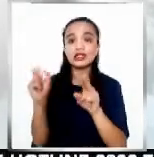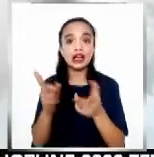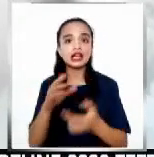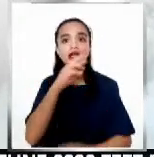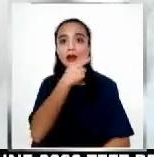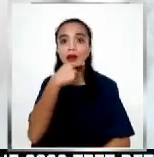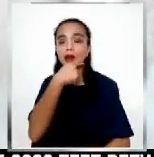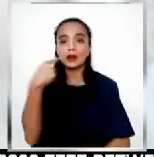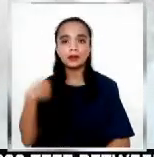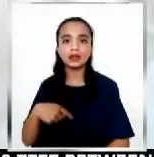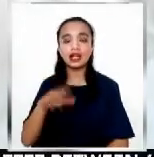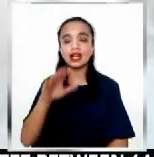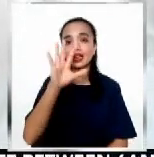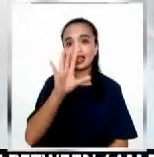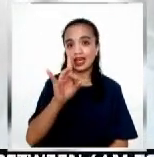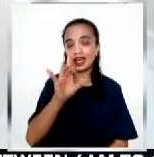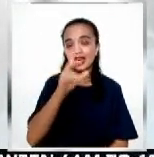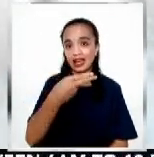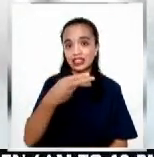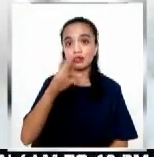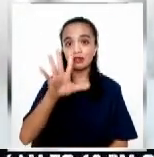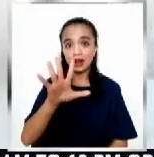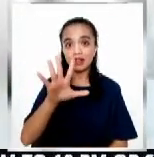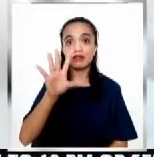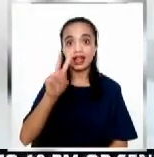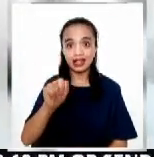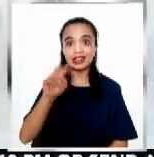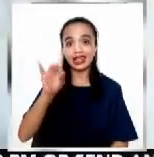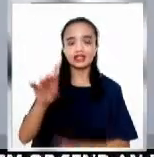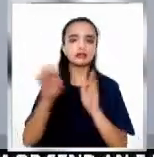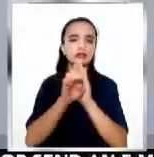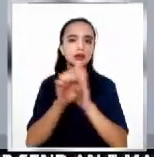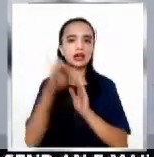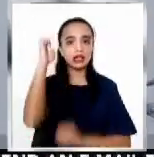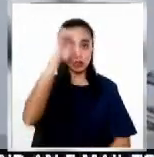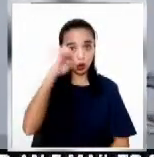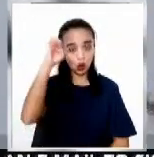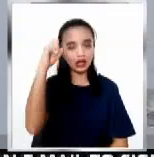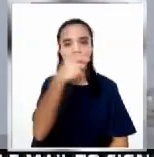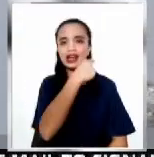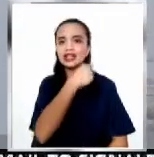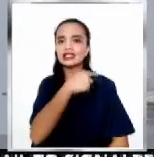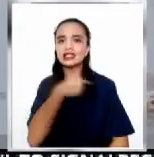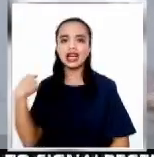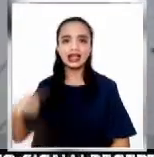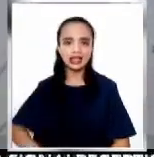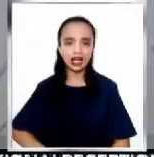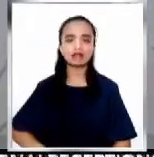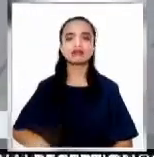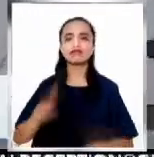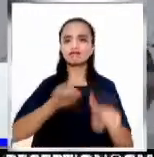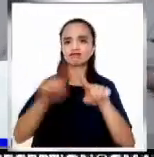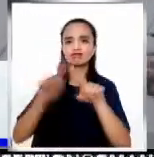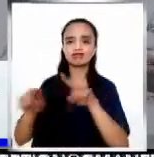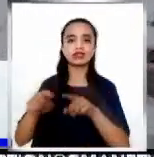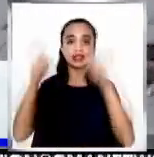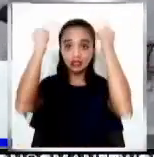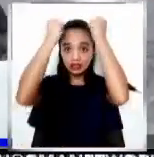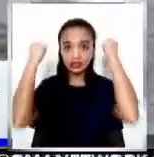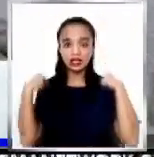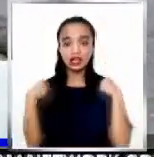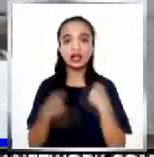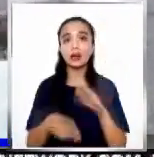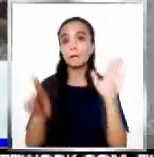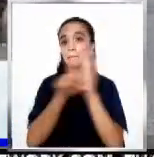cases tulad sa Africa, China, Europe at Middle East. Ipinagbabawal din muna sa loob ng 3 araw ang bird watching sa